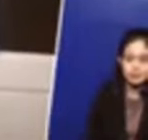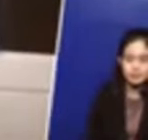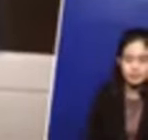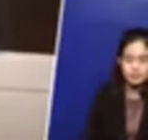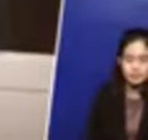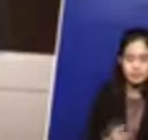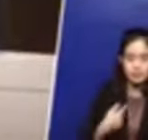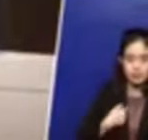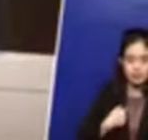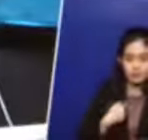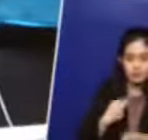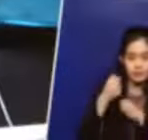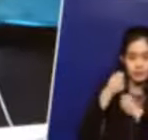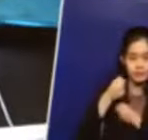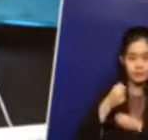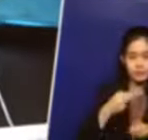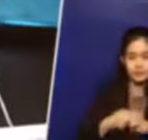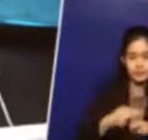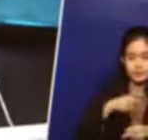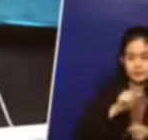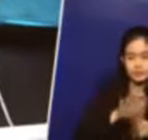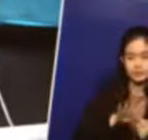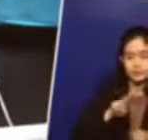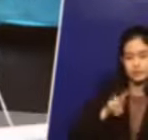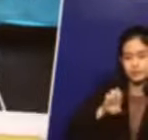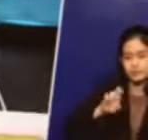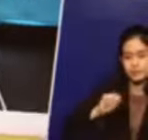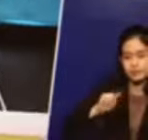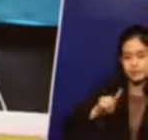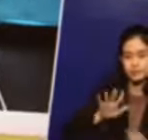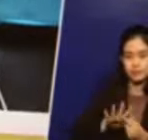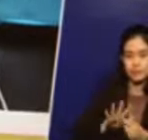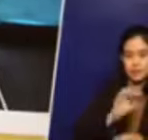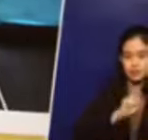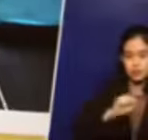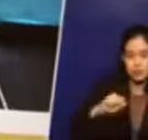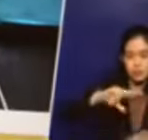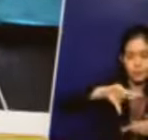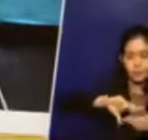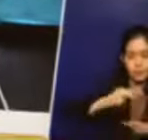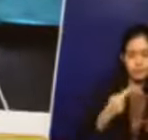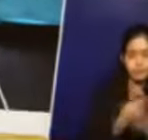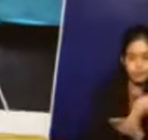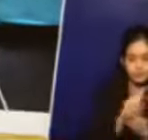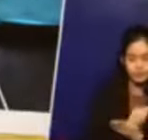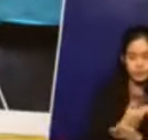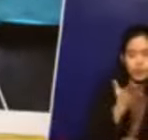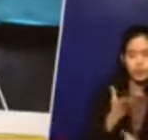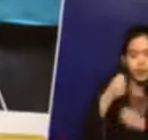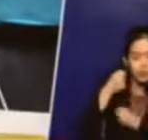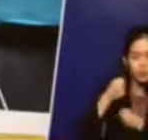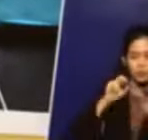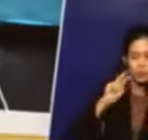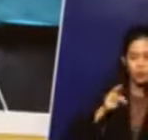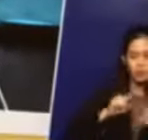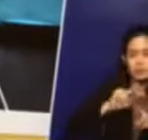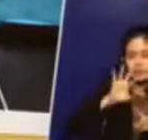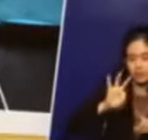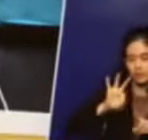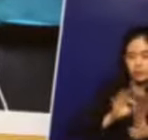ดิฉันนางสาวปริณาไกรคุปสมาชิกสภาผู้แทนราษฎรจังหวัดราชบุรีพรรคพลังประชารัฐขอประท้วงท่านประธานข้อ9น